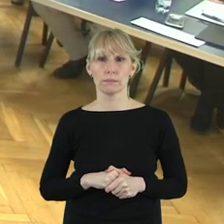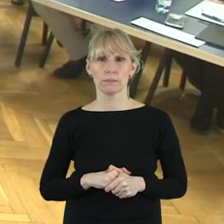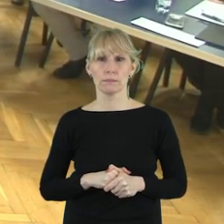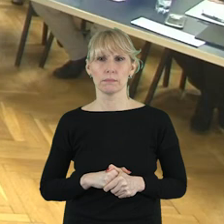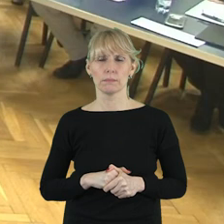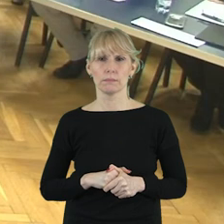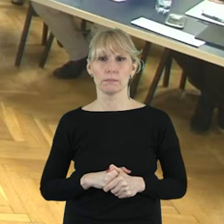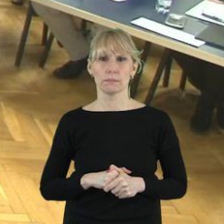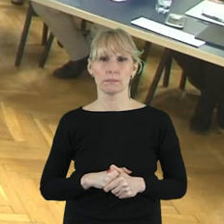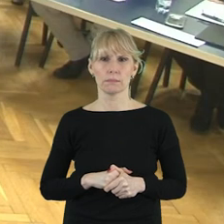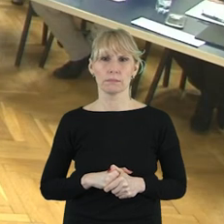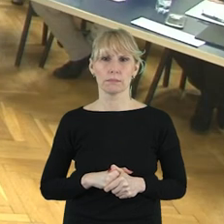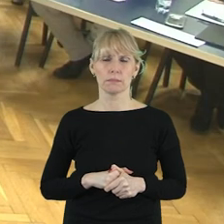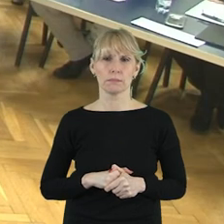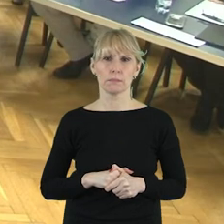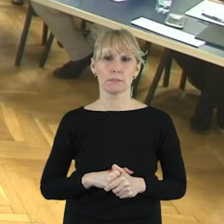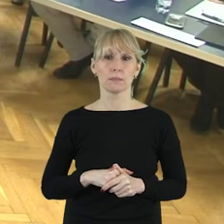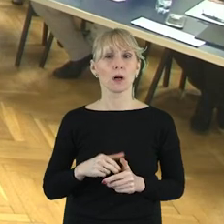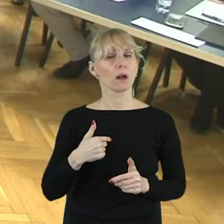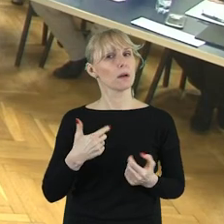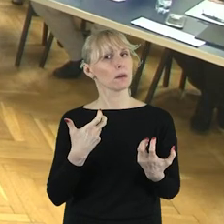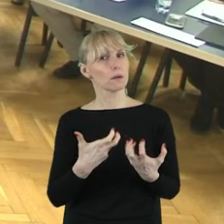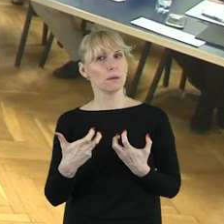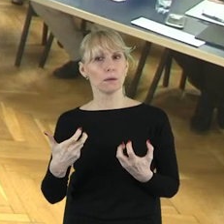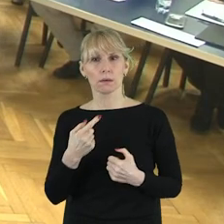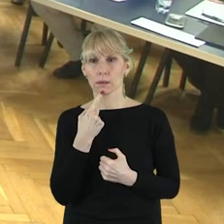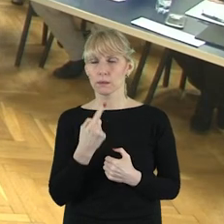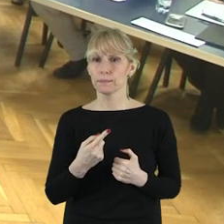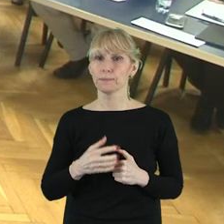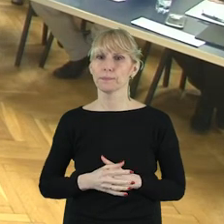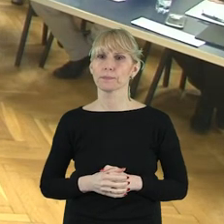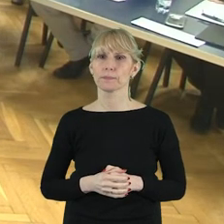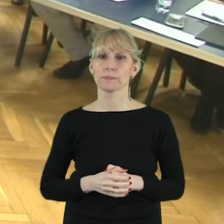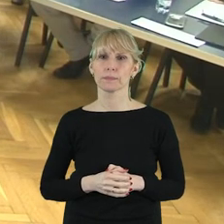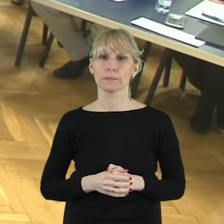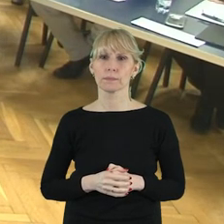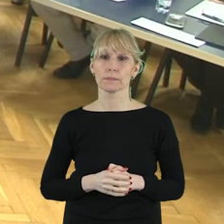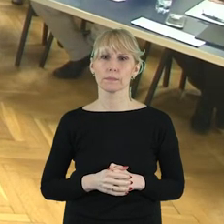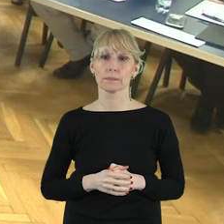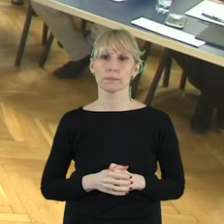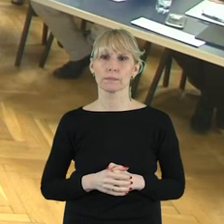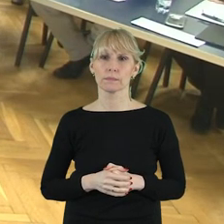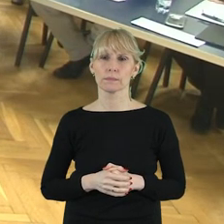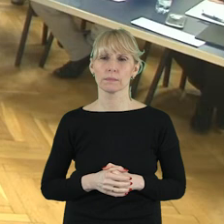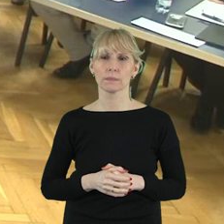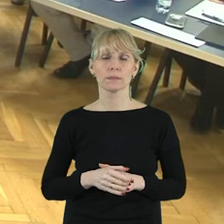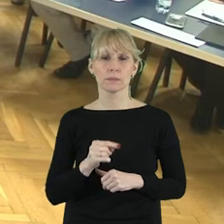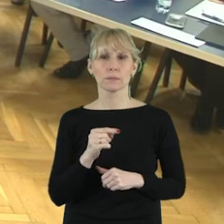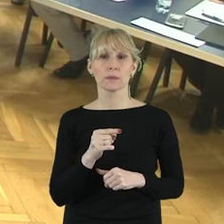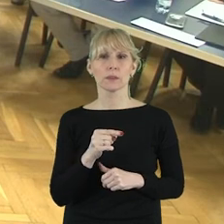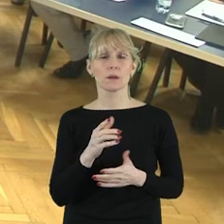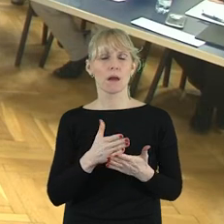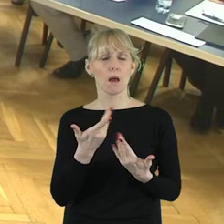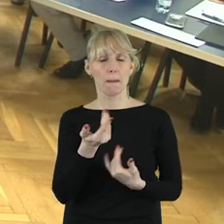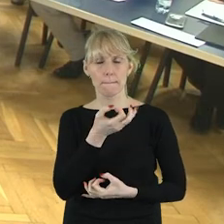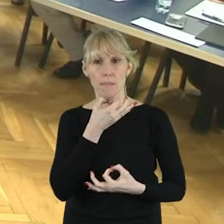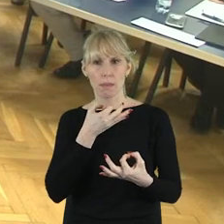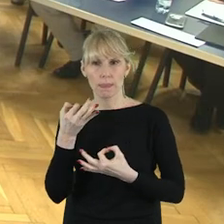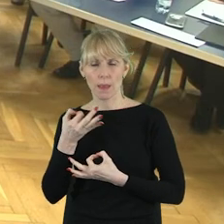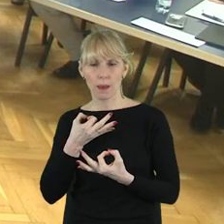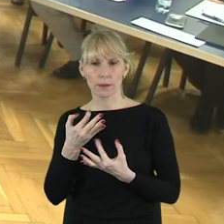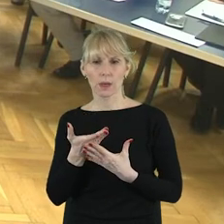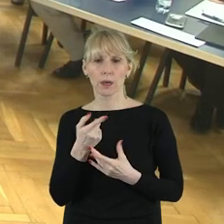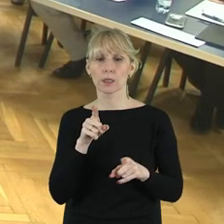że te sformułowane przez nas pytania, również te, które pewnie z protokołu sesji będzie można